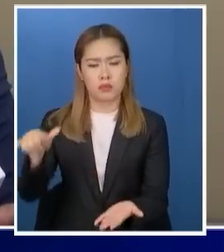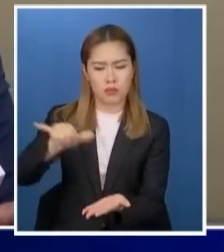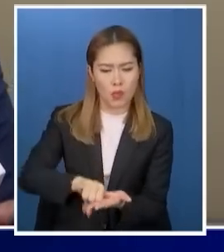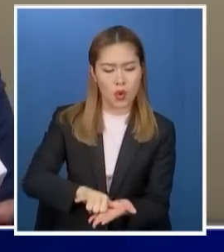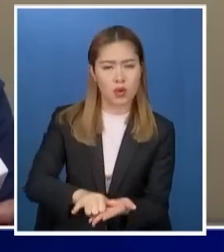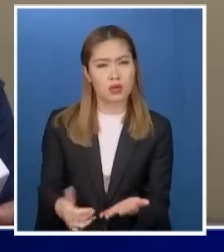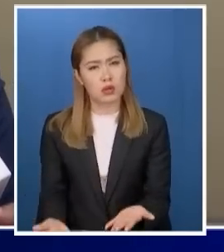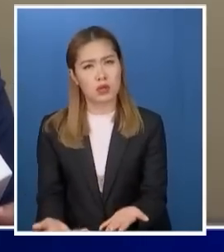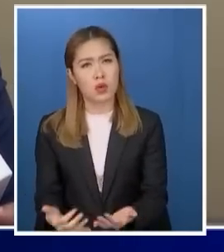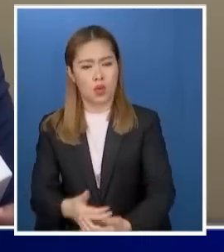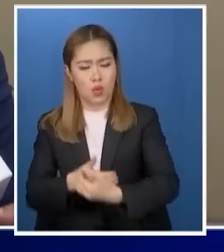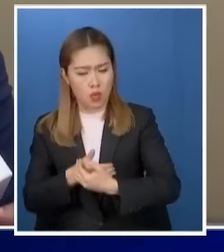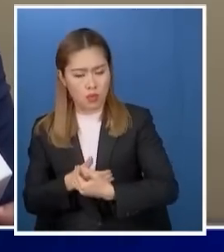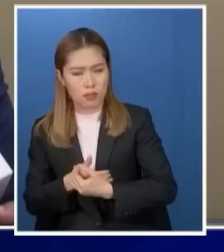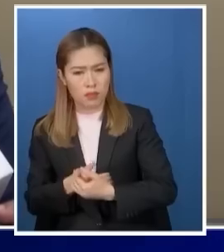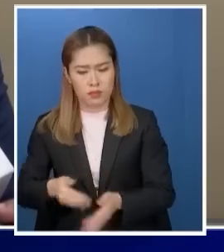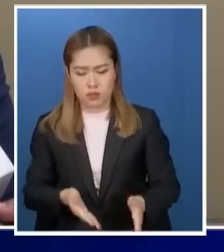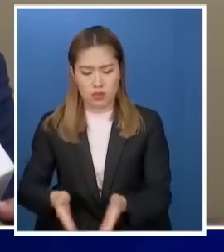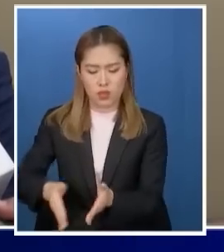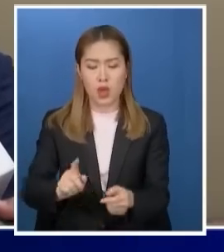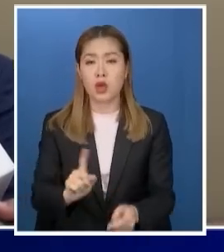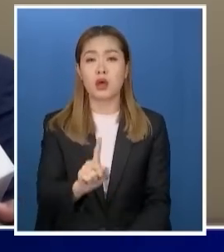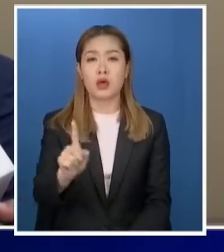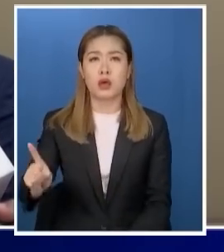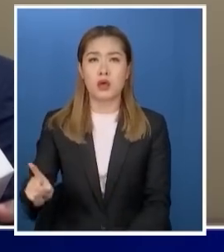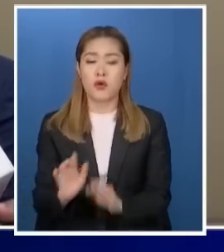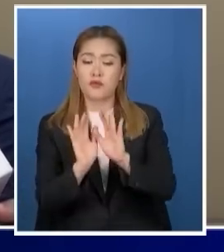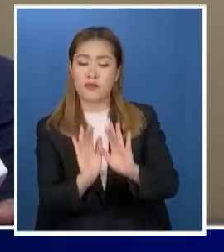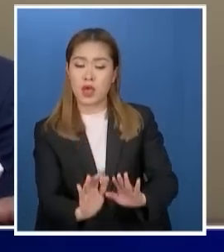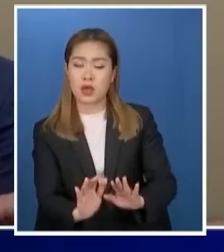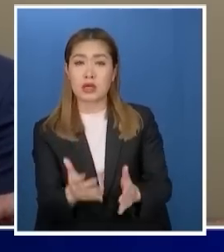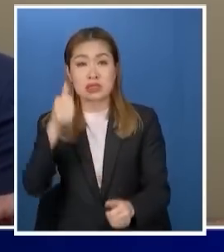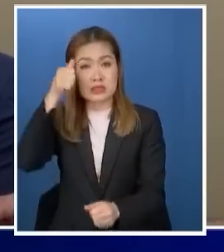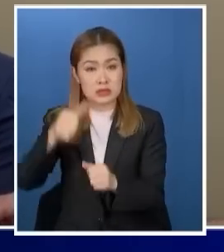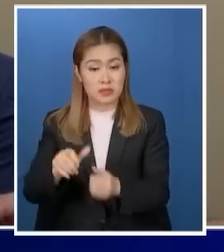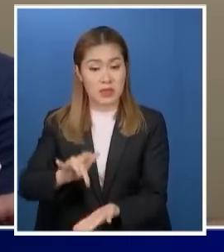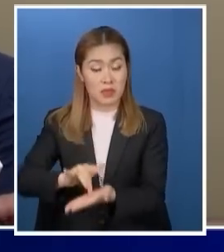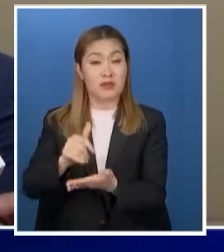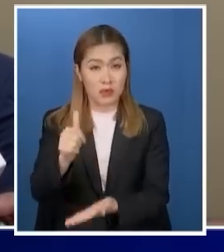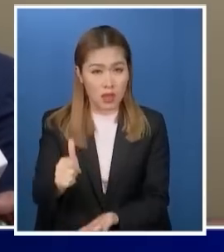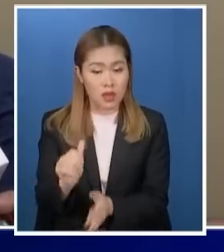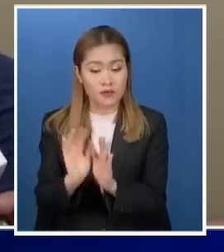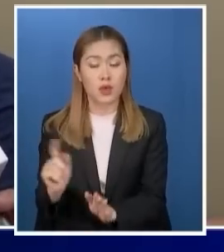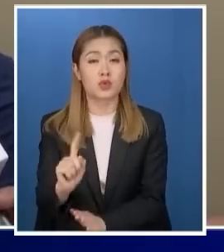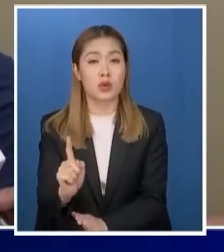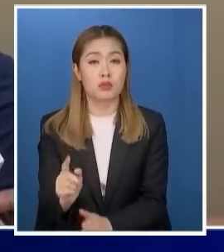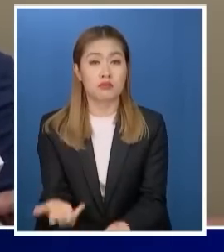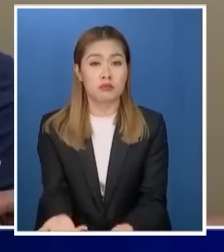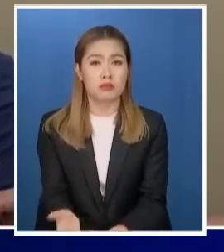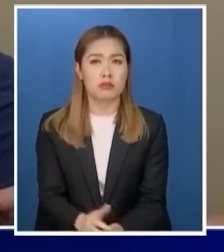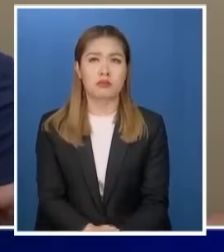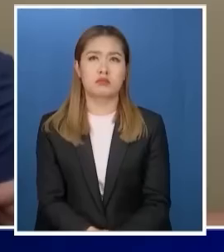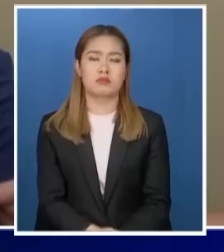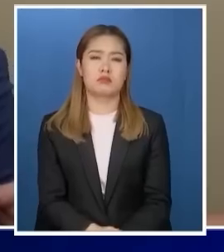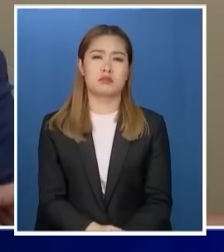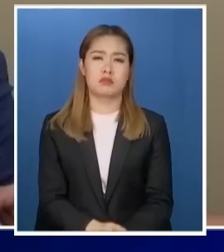จากไหล่มีการอุ้มออกไปผ่านเส้นทางต่างๆและเอาไปวางไว้จำจุดได้จริงๆเหรอว่าเอาวางไว้ตรงไหนล